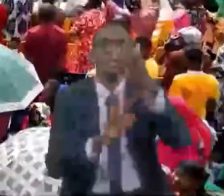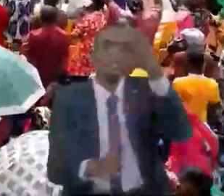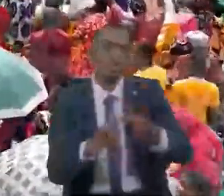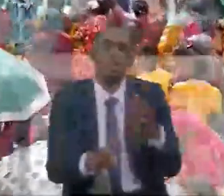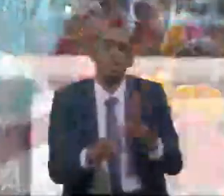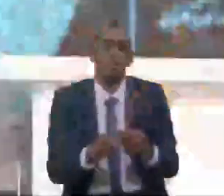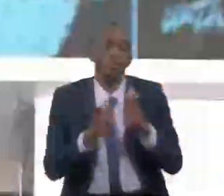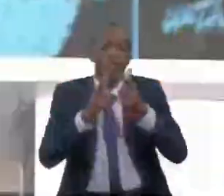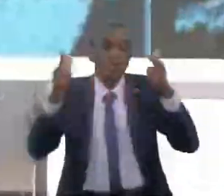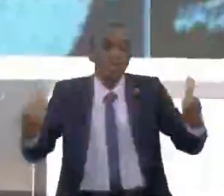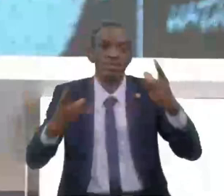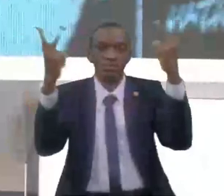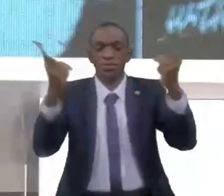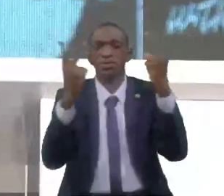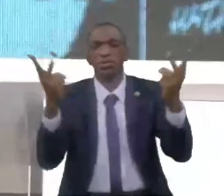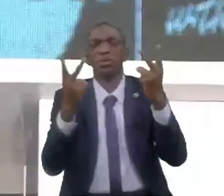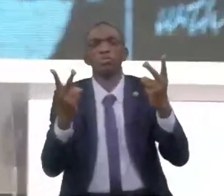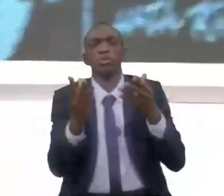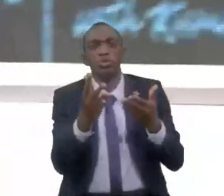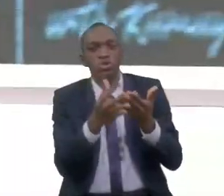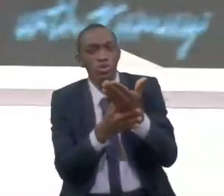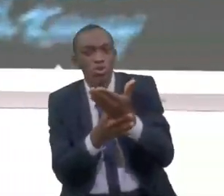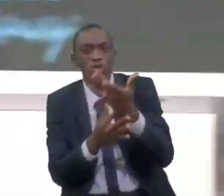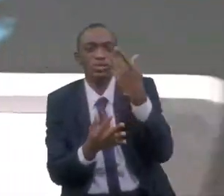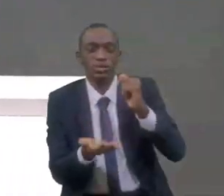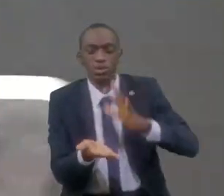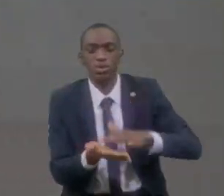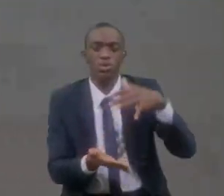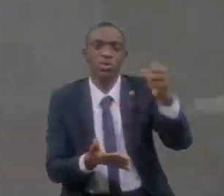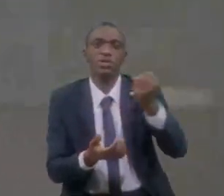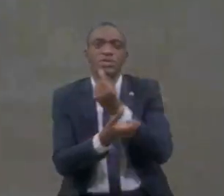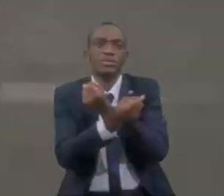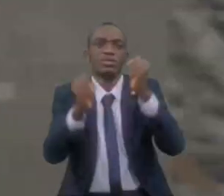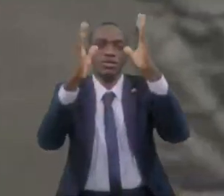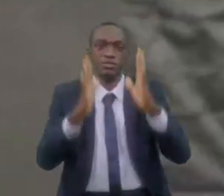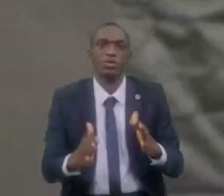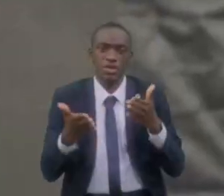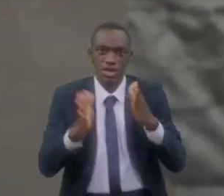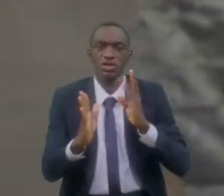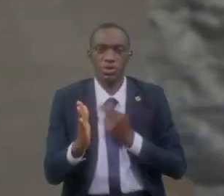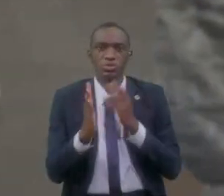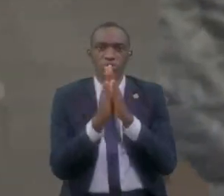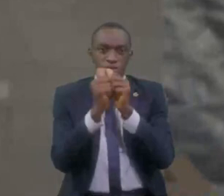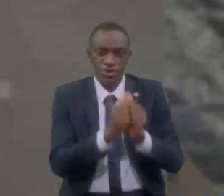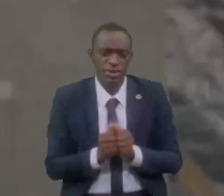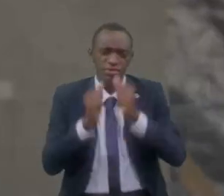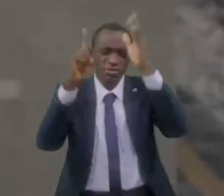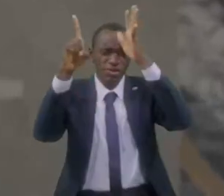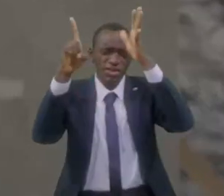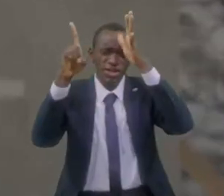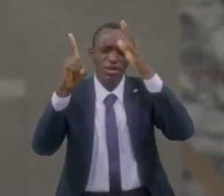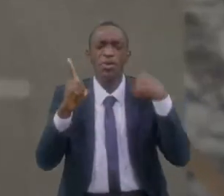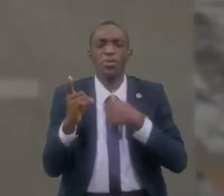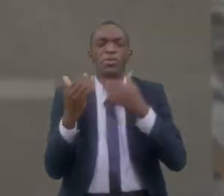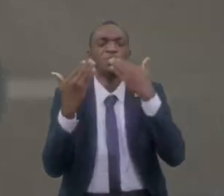La grande victoire à travers le Sauveur glorieux. Prions ensemble, Père. Nous te